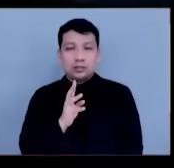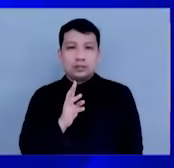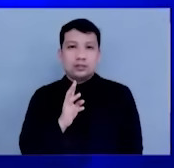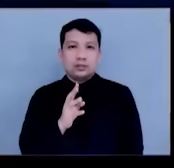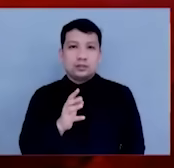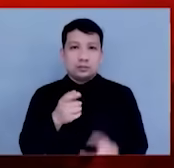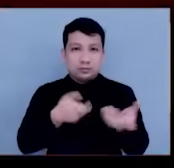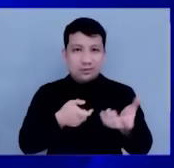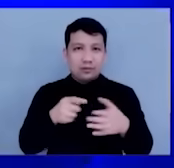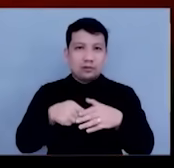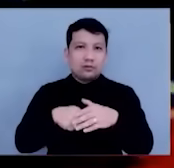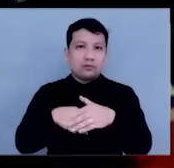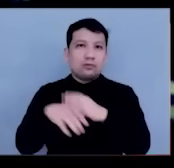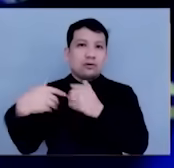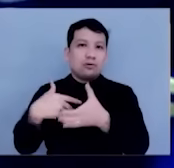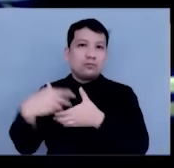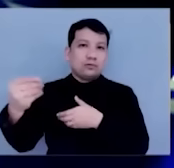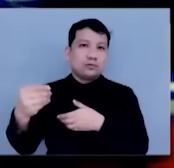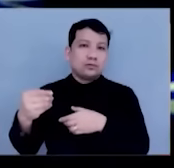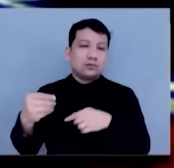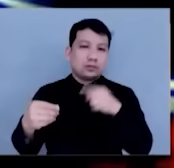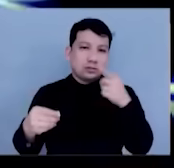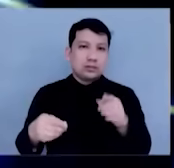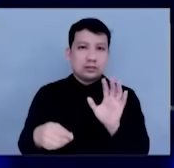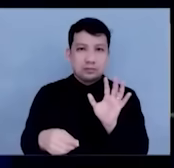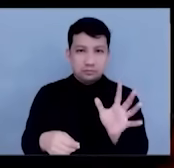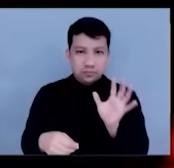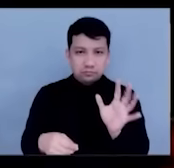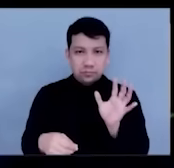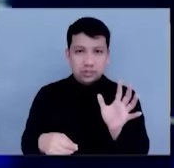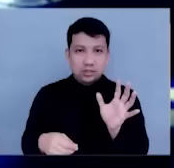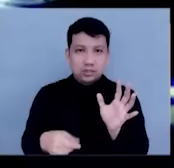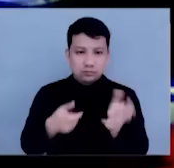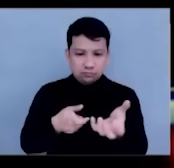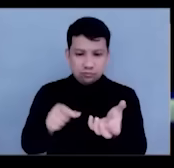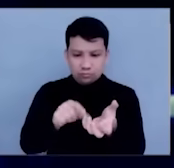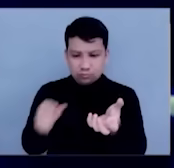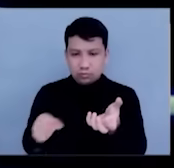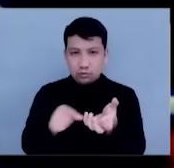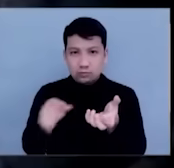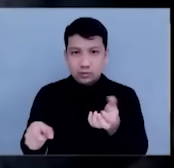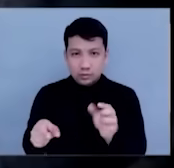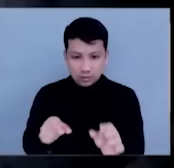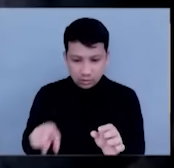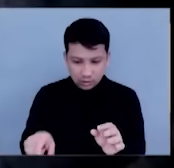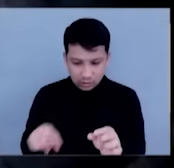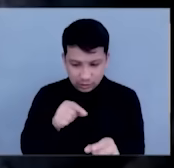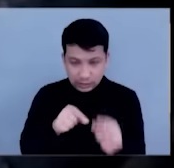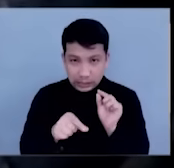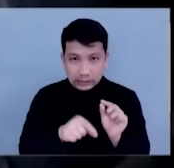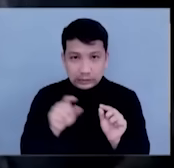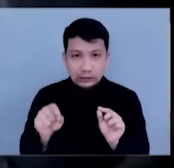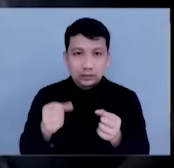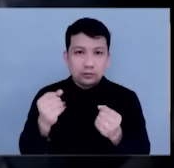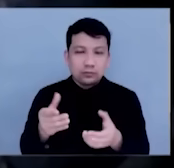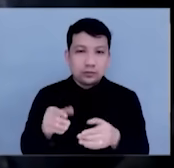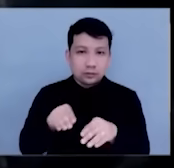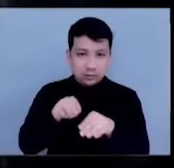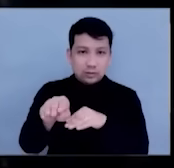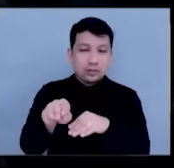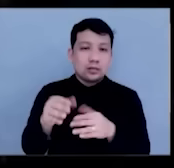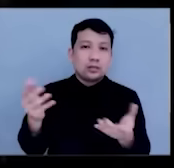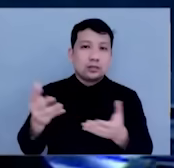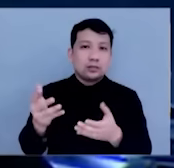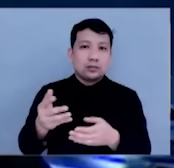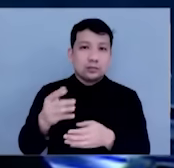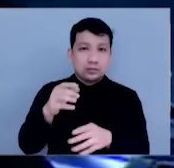gunman matapos ang krimen. Nasa 50 basyo ng bala ang na-recover sa crime scene. Karamihan din ng direksyon ng tama ng bala sa